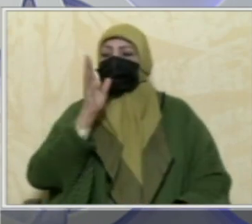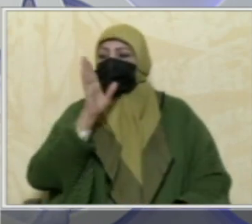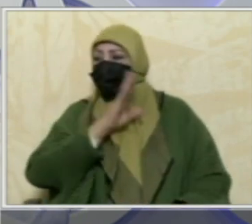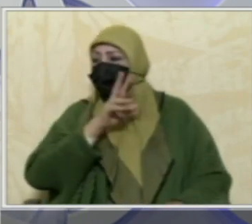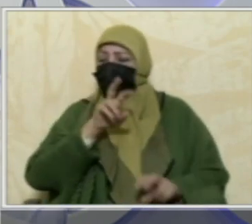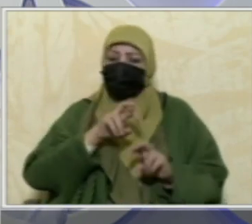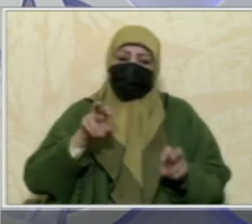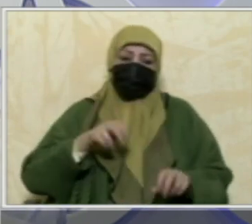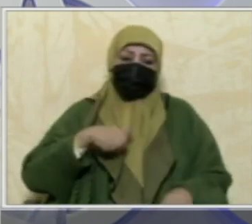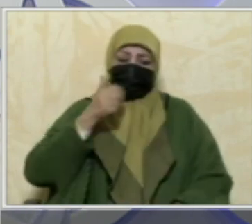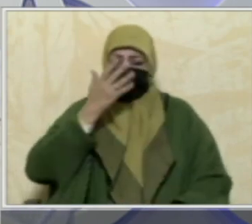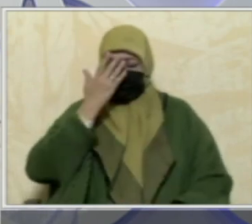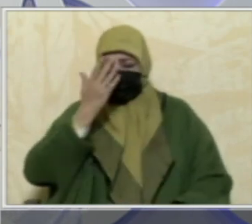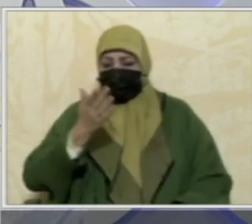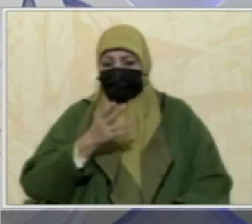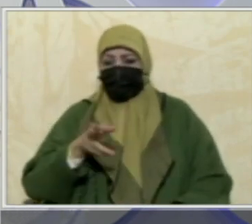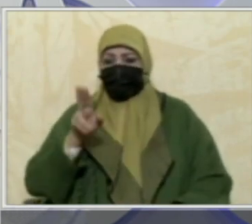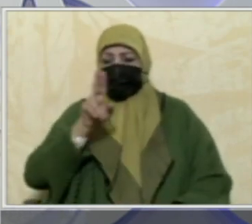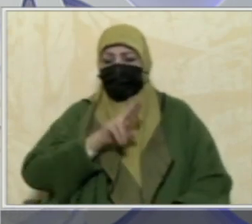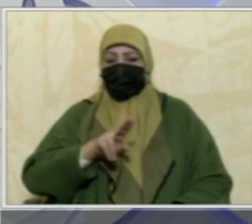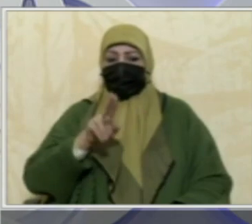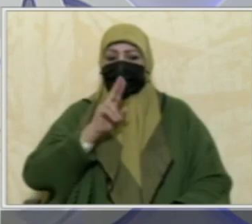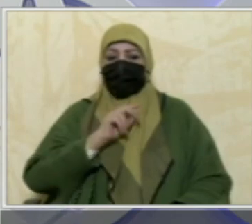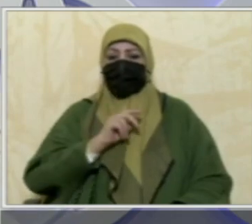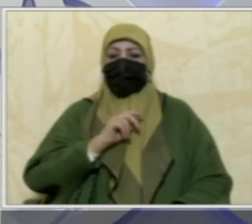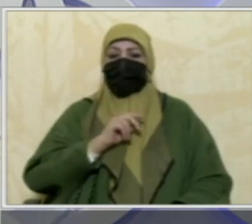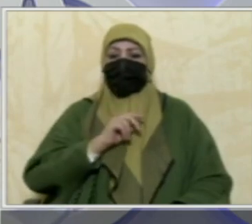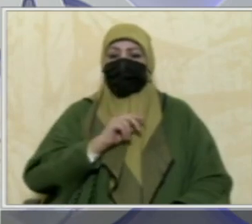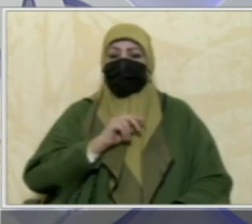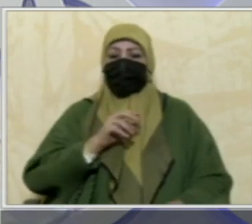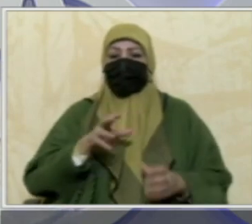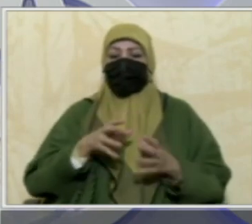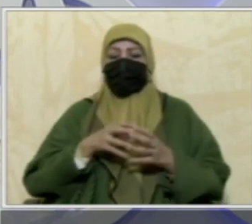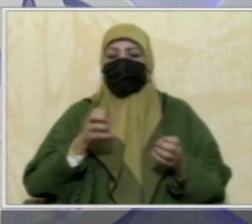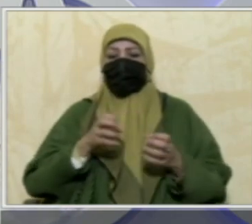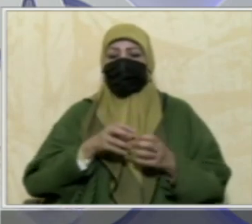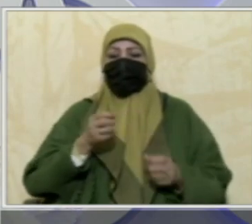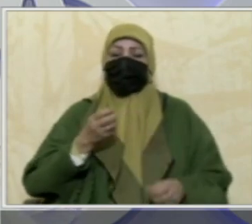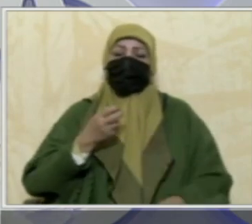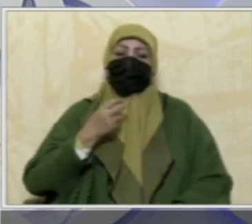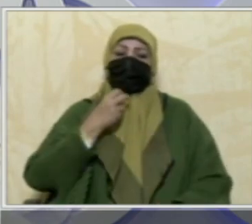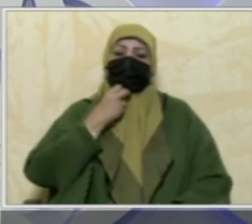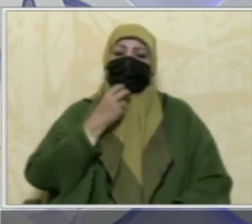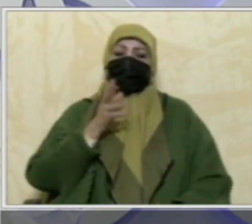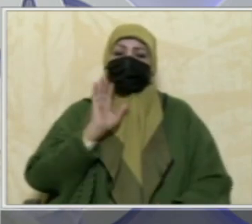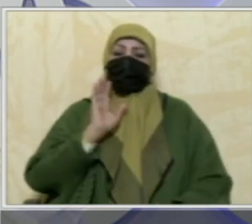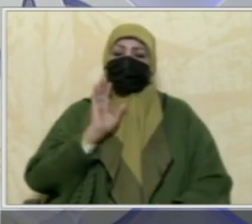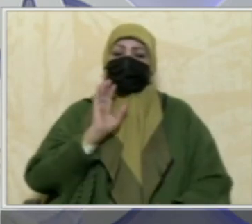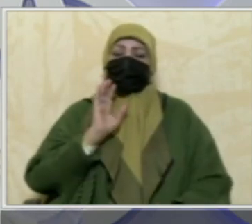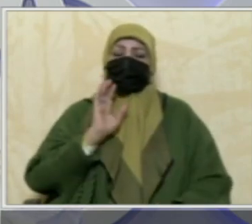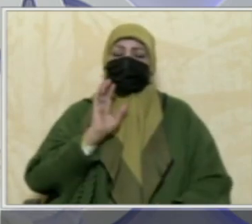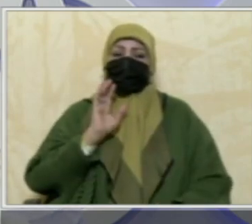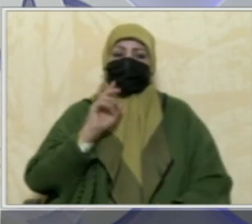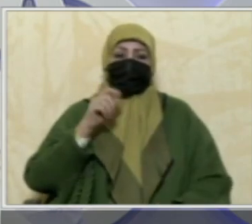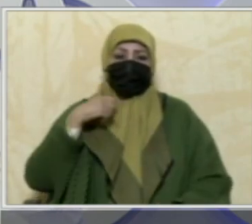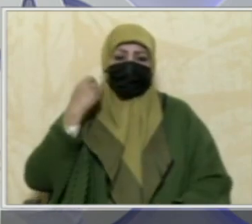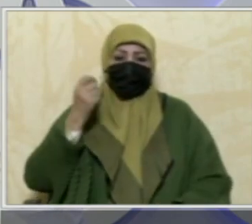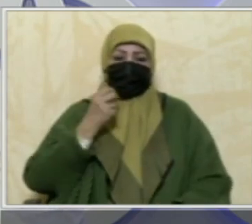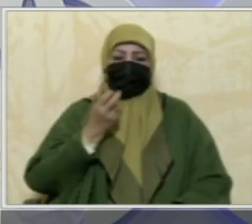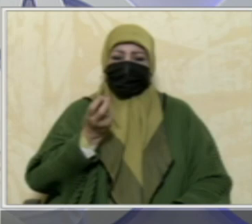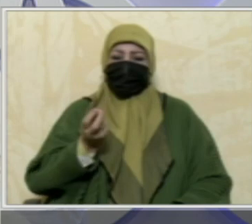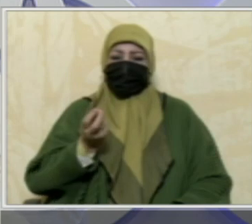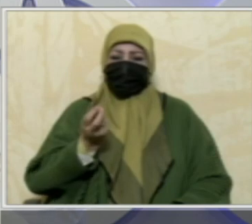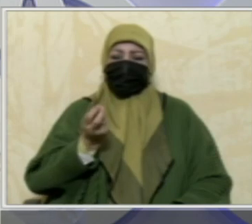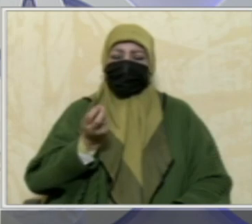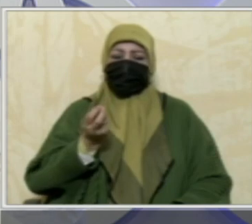عن الحبه العلفى اللي يقول حبه العلفه هذه هذه لا تضر في الشاه لا شيء فيها هدي عمت بها البلوى متى